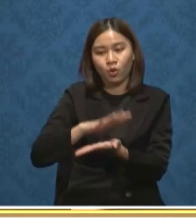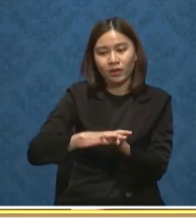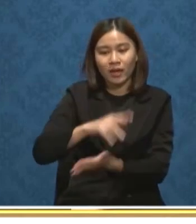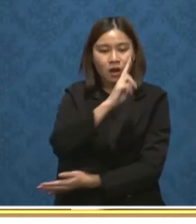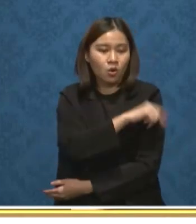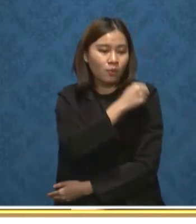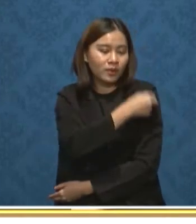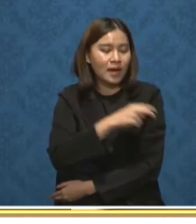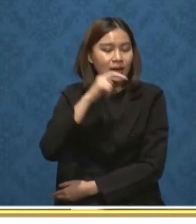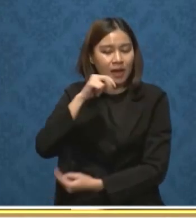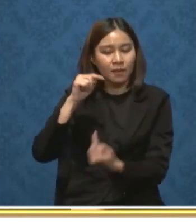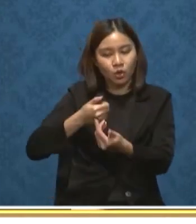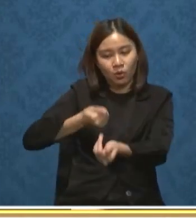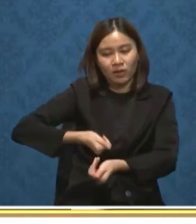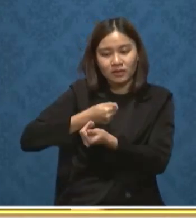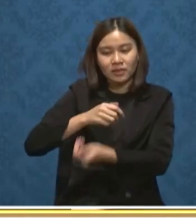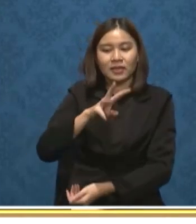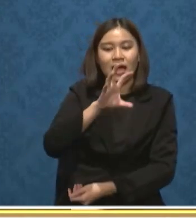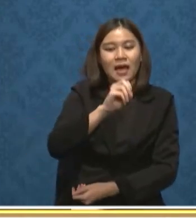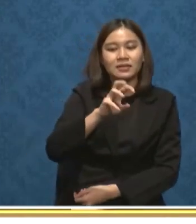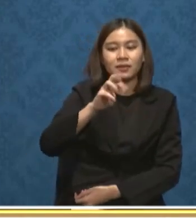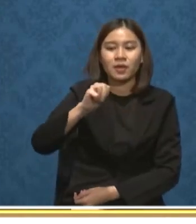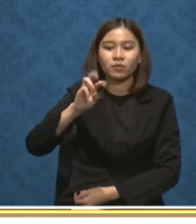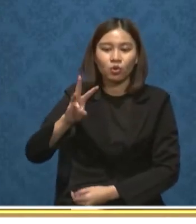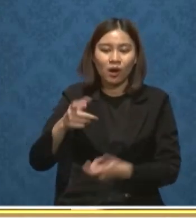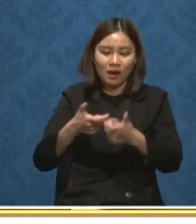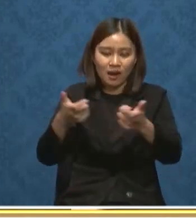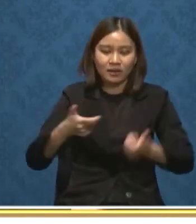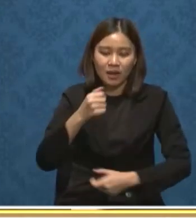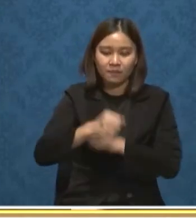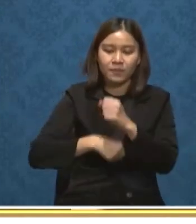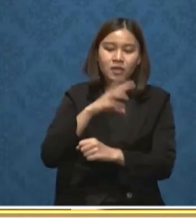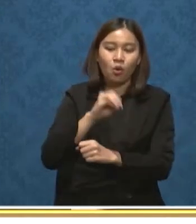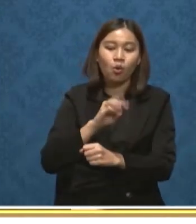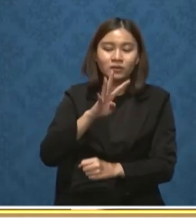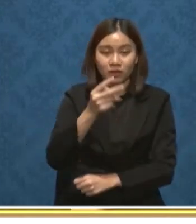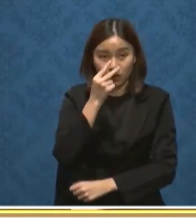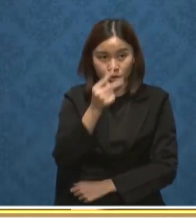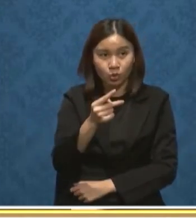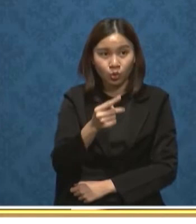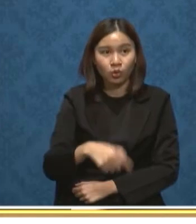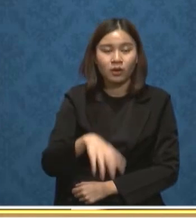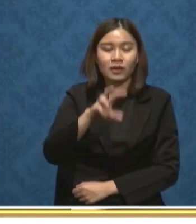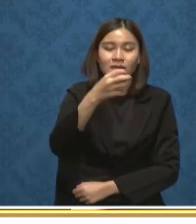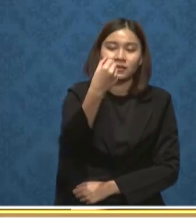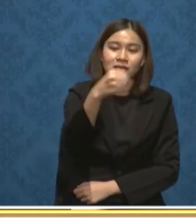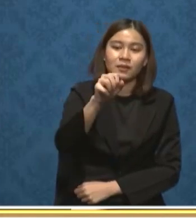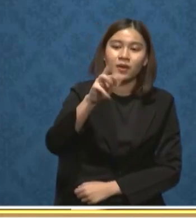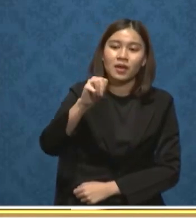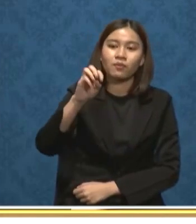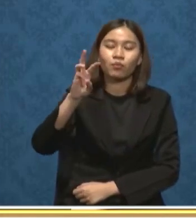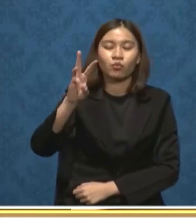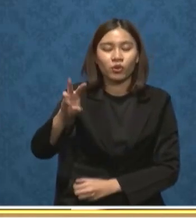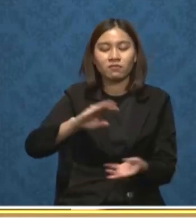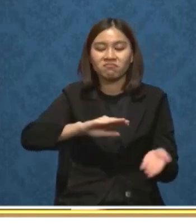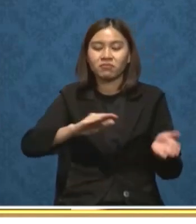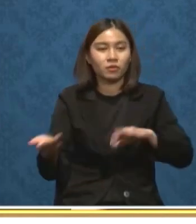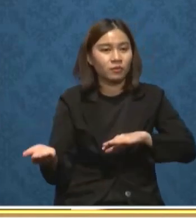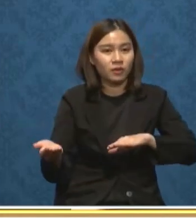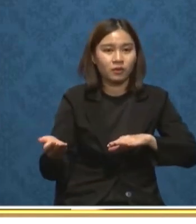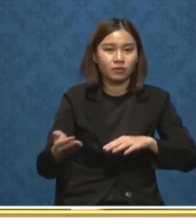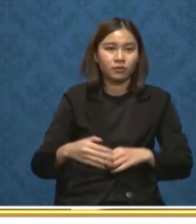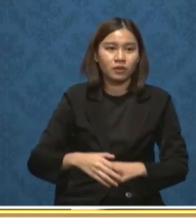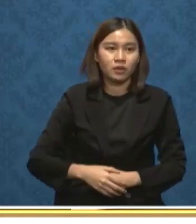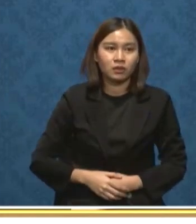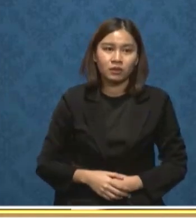บาและน้ำเพื่อการเกษตร 50 เมกรวตรในลายงานป 64 ท่านดูได้มาแ่ 10 เมกรวตร ล้มเหลวโยส้เชิงแ